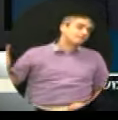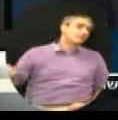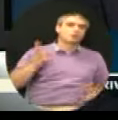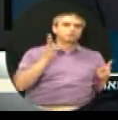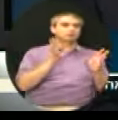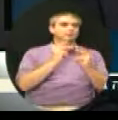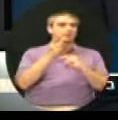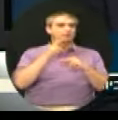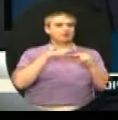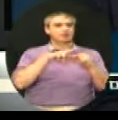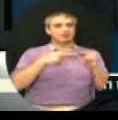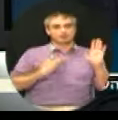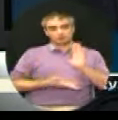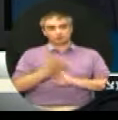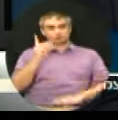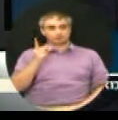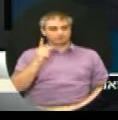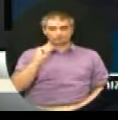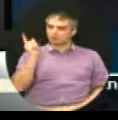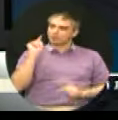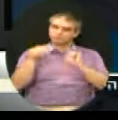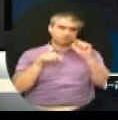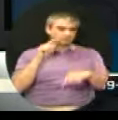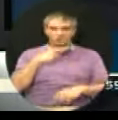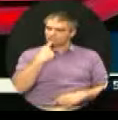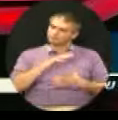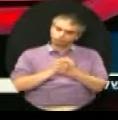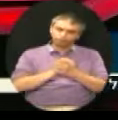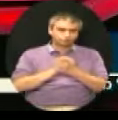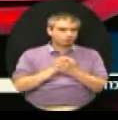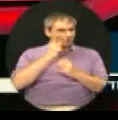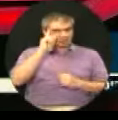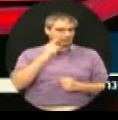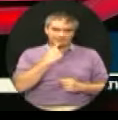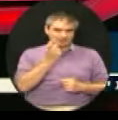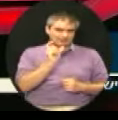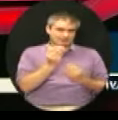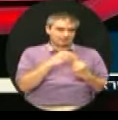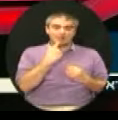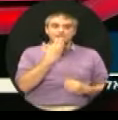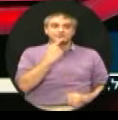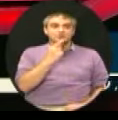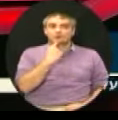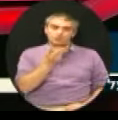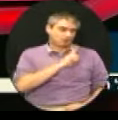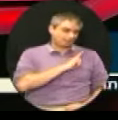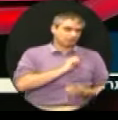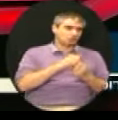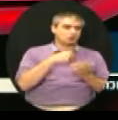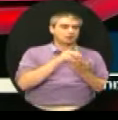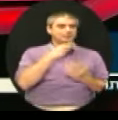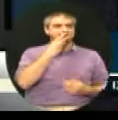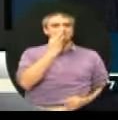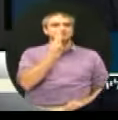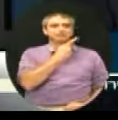שר איתו. אחר כך אנחנו יוצאים, וכולם ניגשים אליו, וכולם אומרים לו שלום שלום, והם לא יודעים להגיד מילה נוספת בעברית, אז או שעוברים לאנגלית או שממשיכים